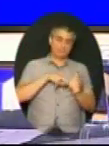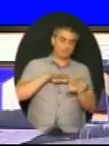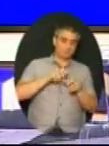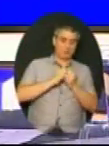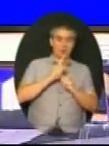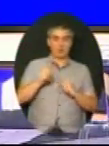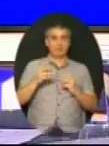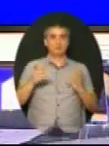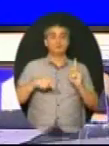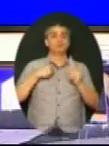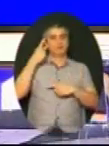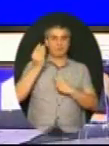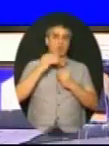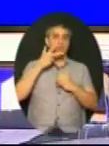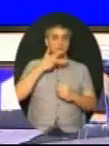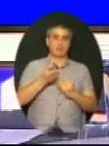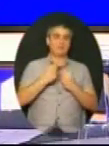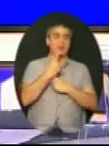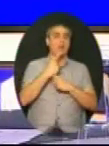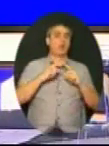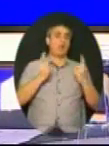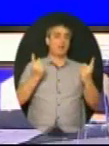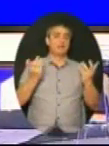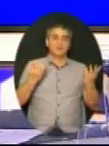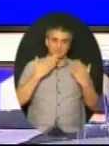לממשלה או לא. בשבוע הבא עוד צוללת עם לקוח אחר,